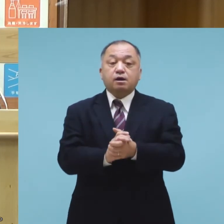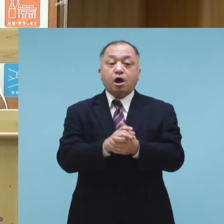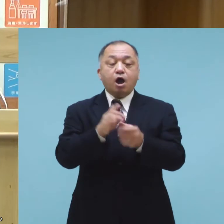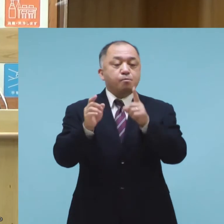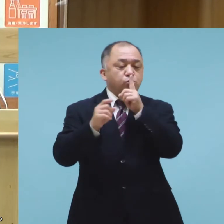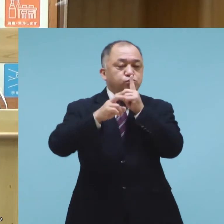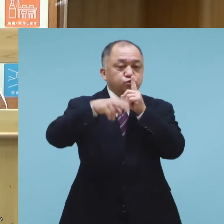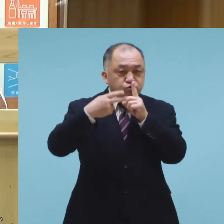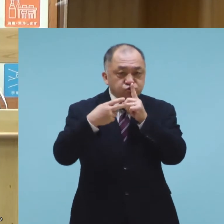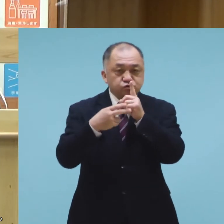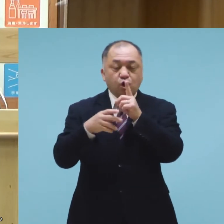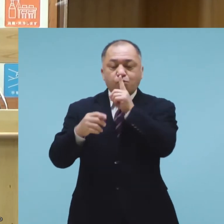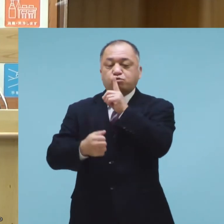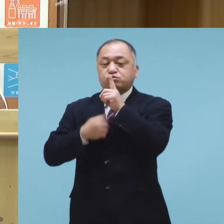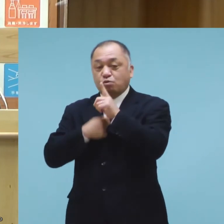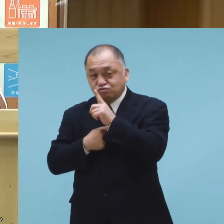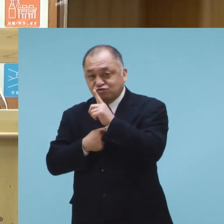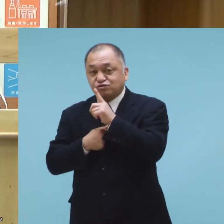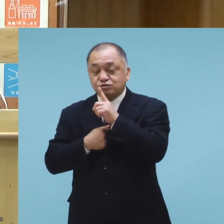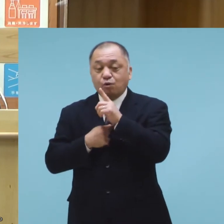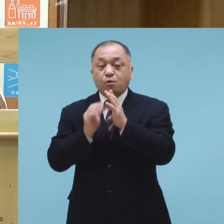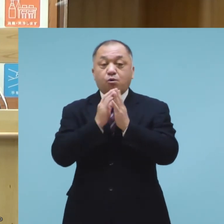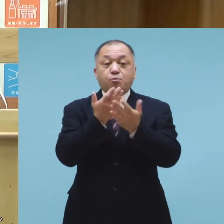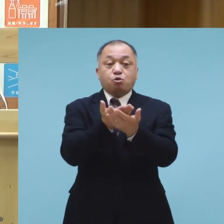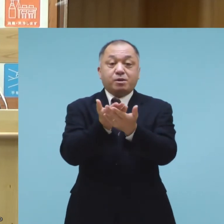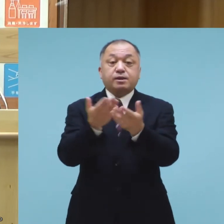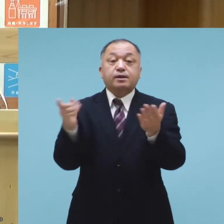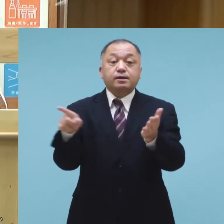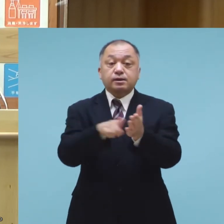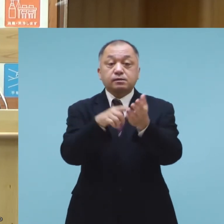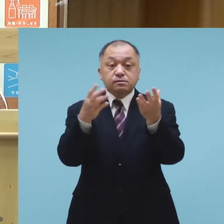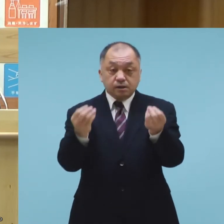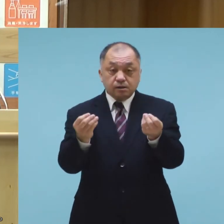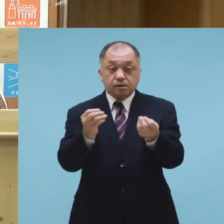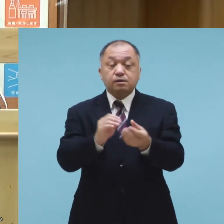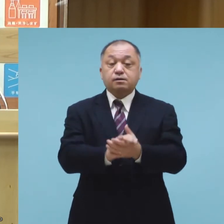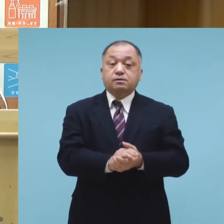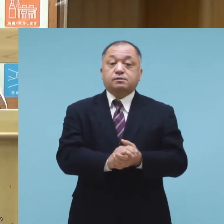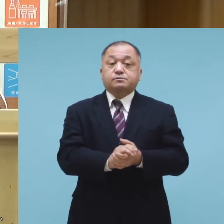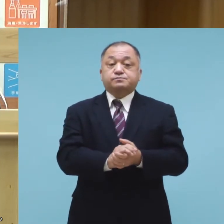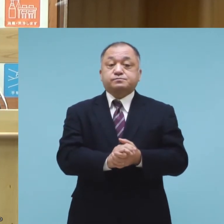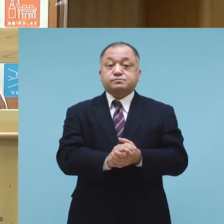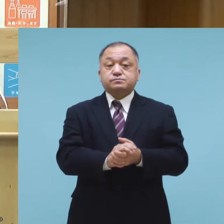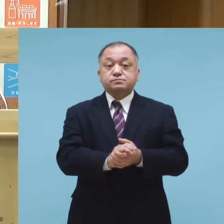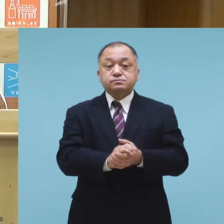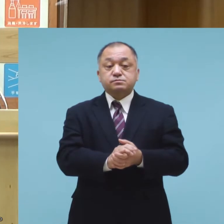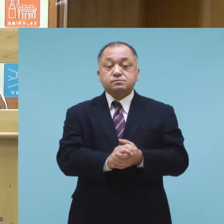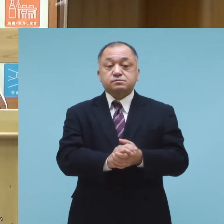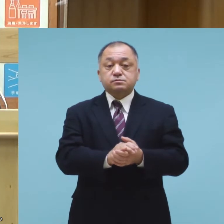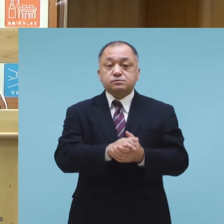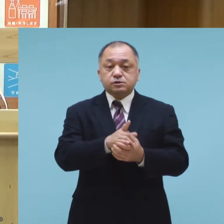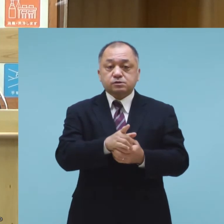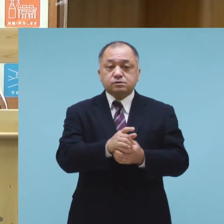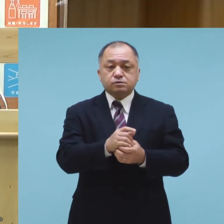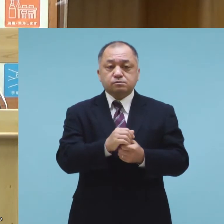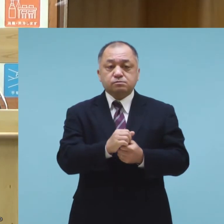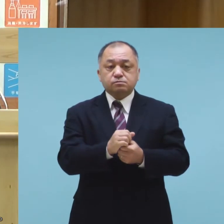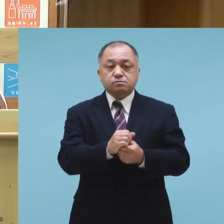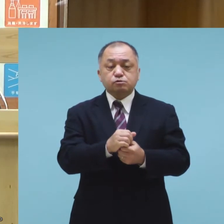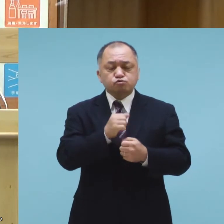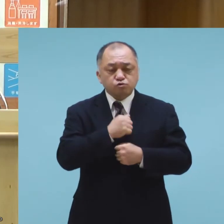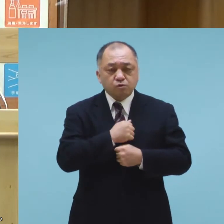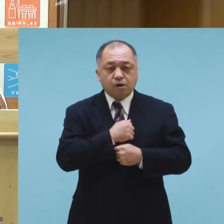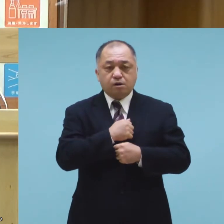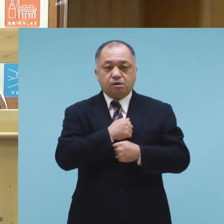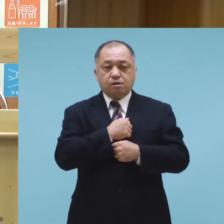食黙浴を徹底して求める中でですね、なかなかその部分、実際に注意とかそうい